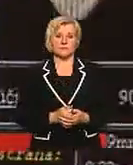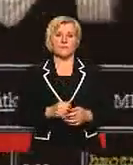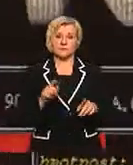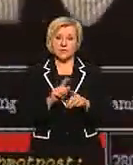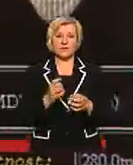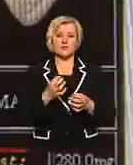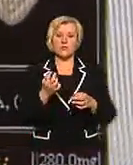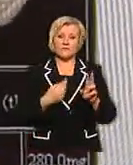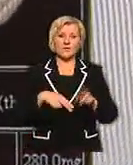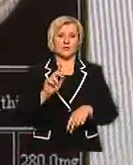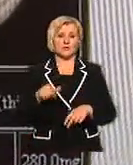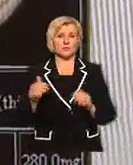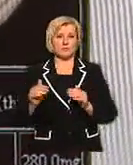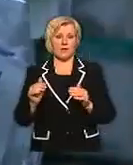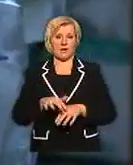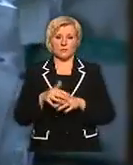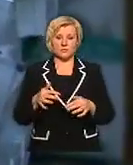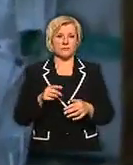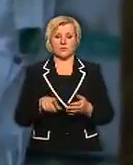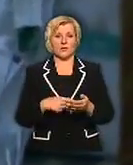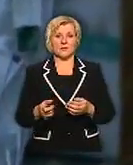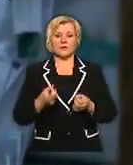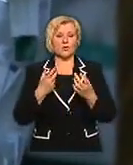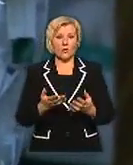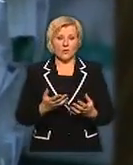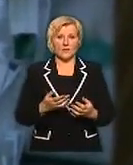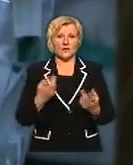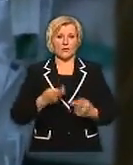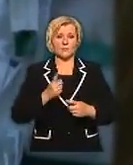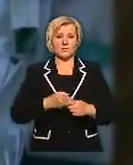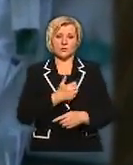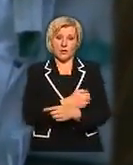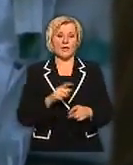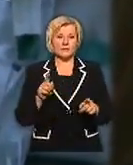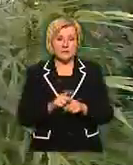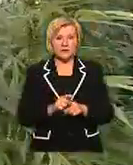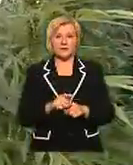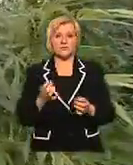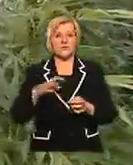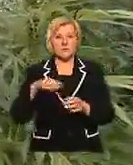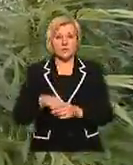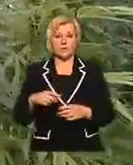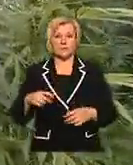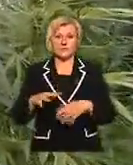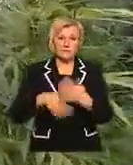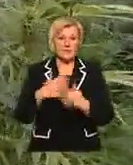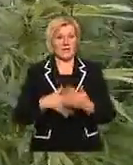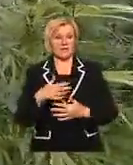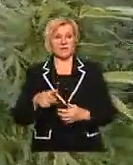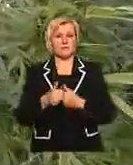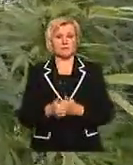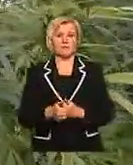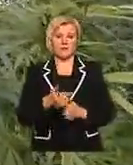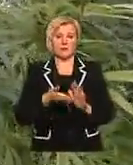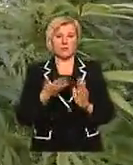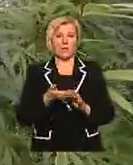většího než malého množství se nově nebude řídit jen objemem látky označené jako droga, ale také množstvím účinné látky obsažené ve směsi. Například u